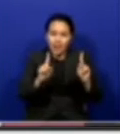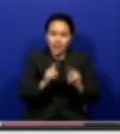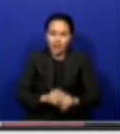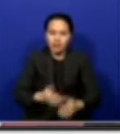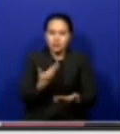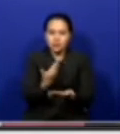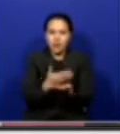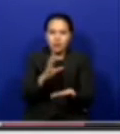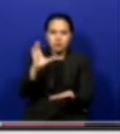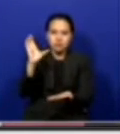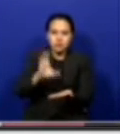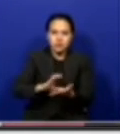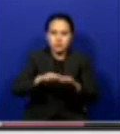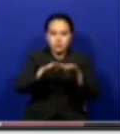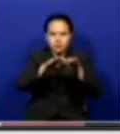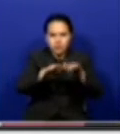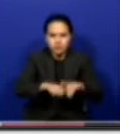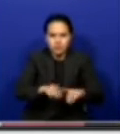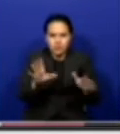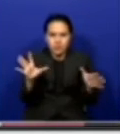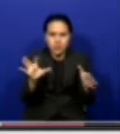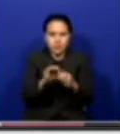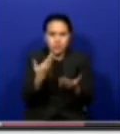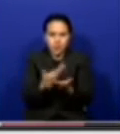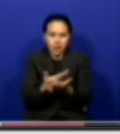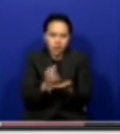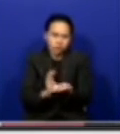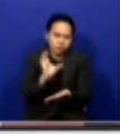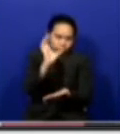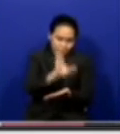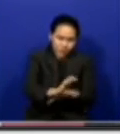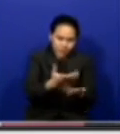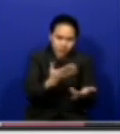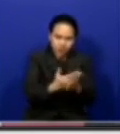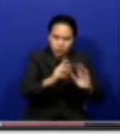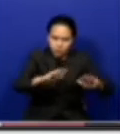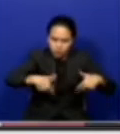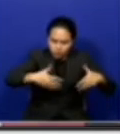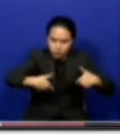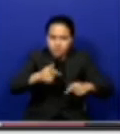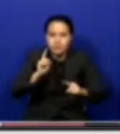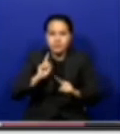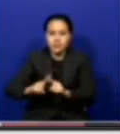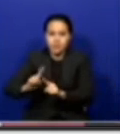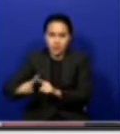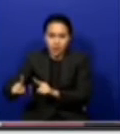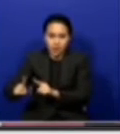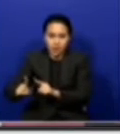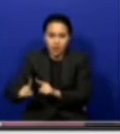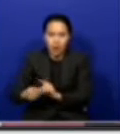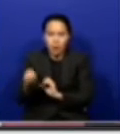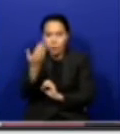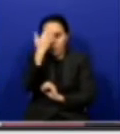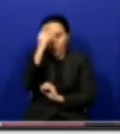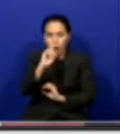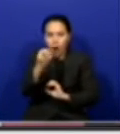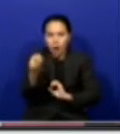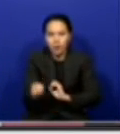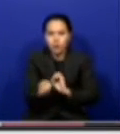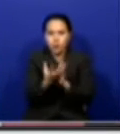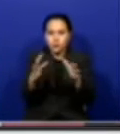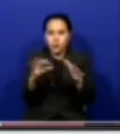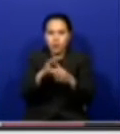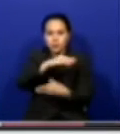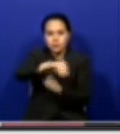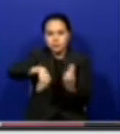ทุนที่ก่อให้เกิดเงินได้หรือเกิดการผลิตอันจะส่งผลต่อการฟื้นฟูเศรษฐกิจ